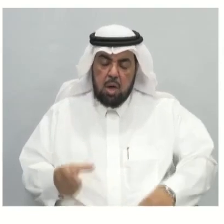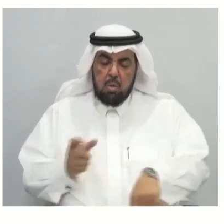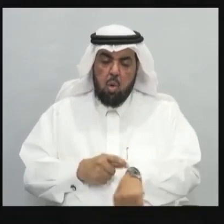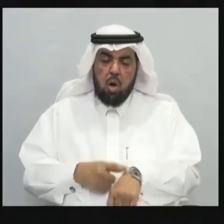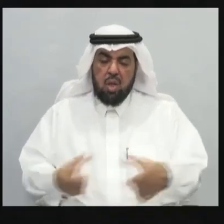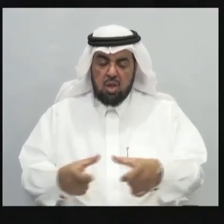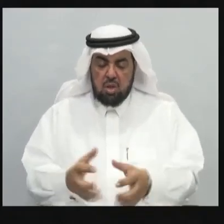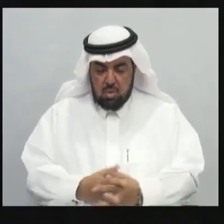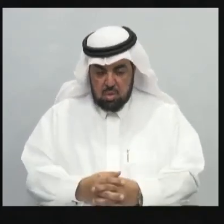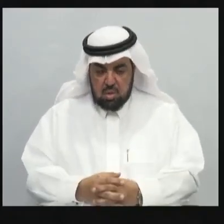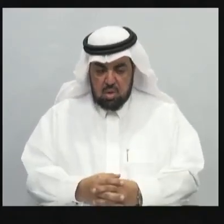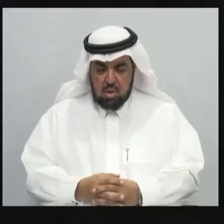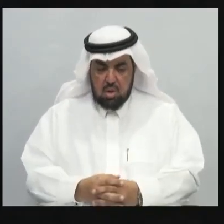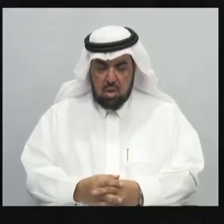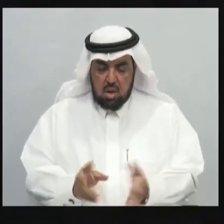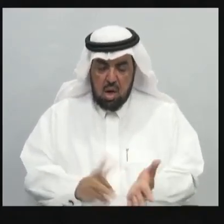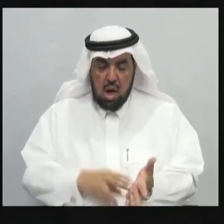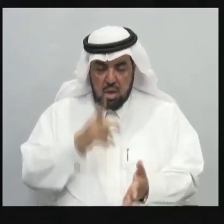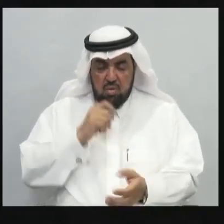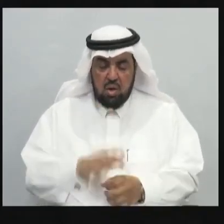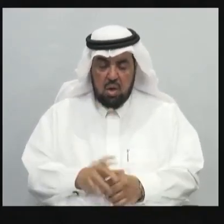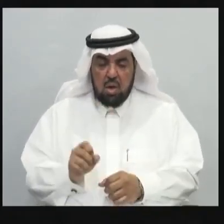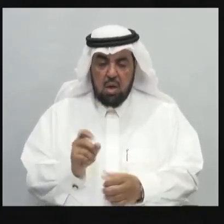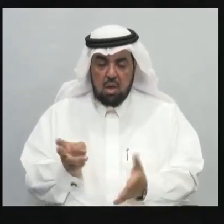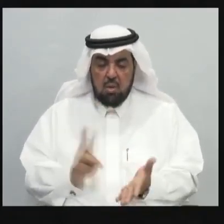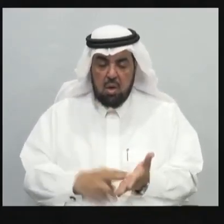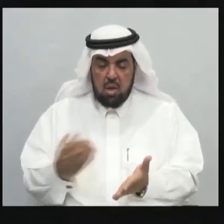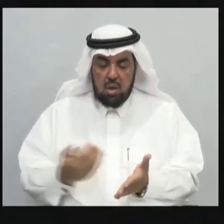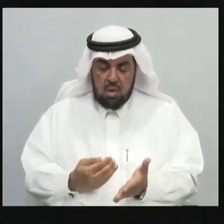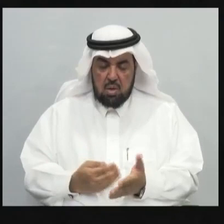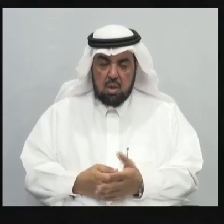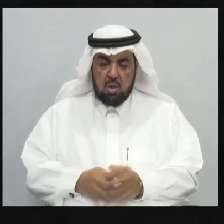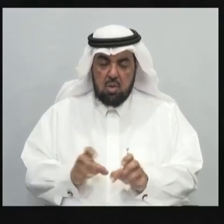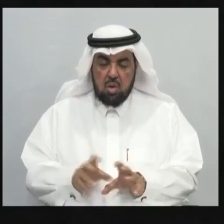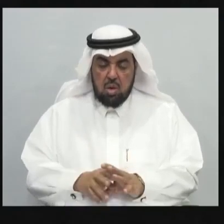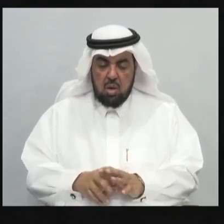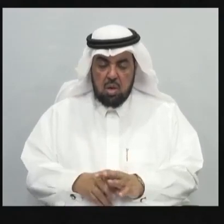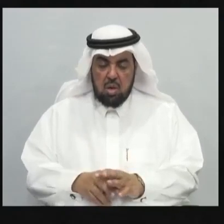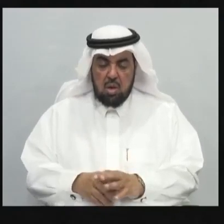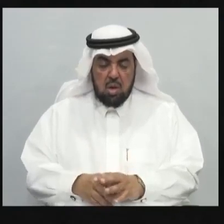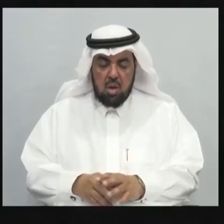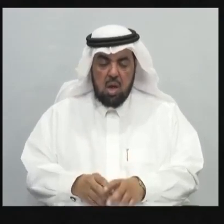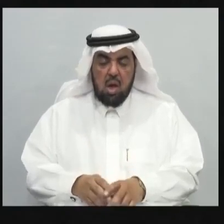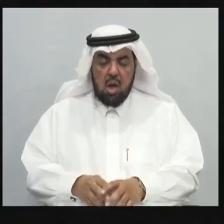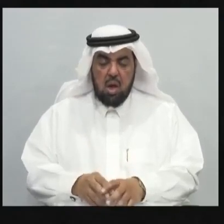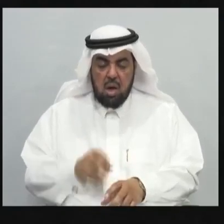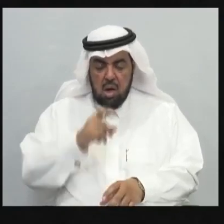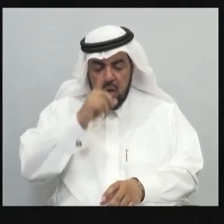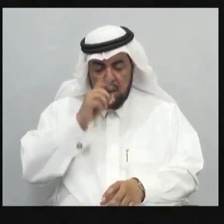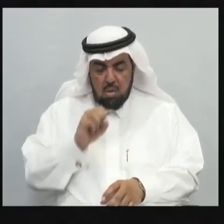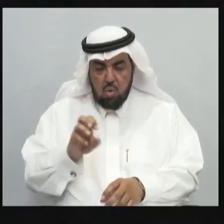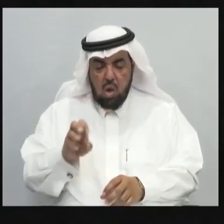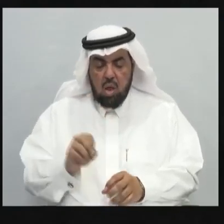اذا اذا كان البريد يحتاج الى رد لا تقول انه واضح اني سلت بريد وانتظر منه الرد يجب ان